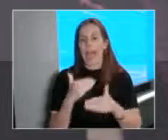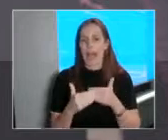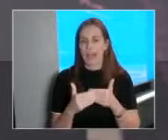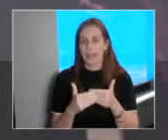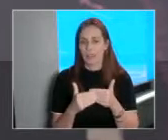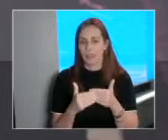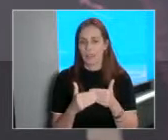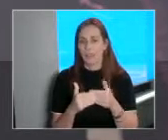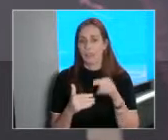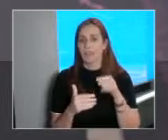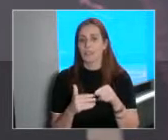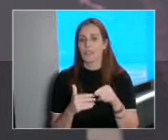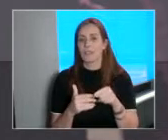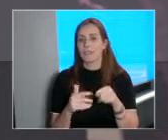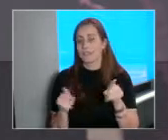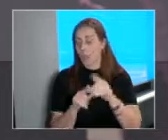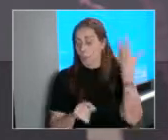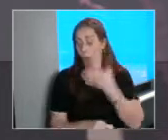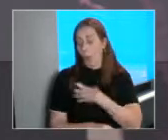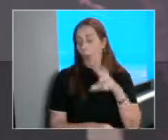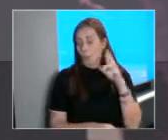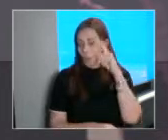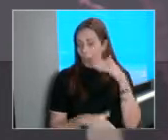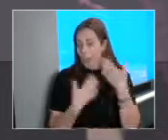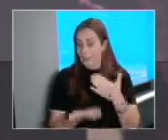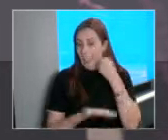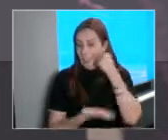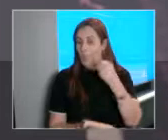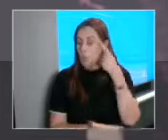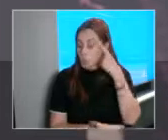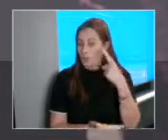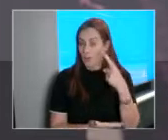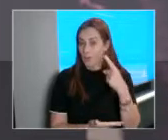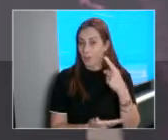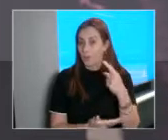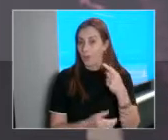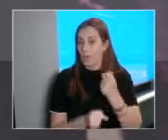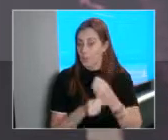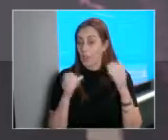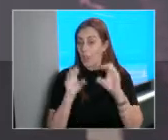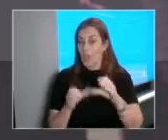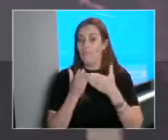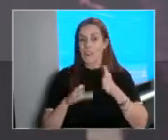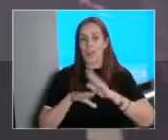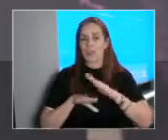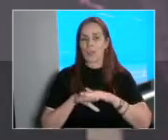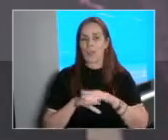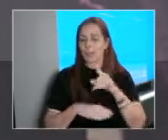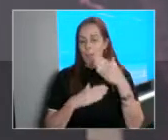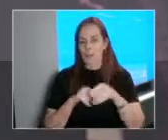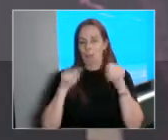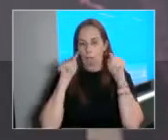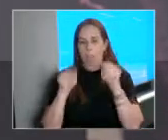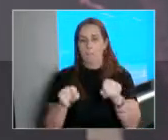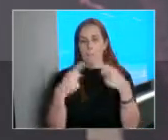מסביב, שבמקרה הזה זה דומה לברון, שידע לתת את המשאבים, ידע לתת את ההשקעה, את העזרה המקצועית, אבל בסופו של